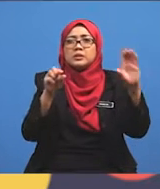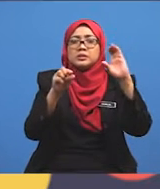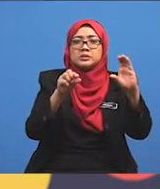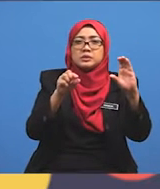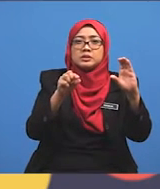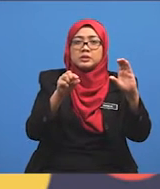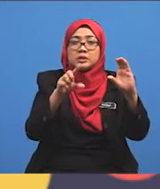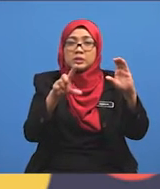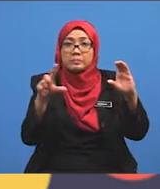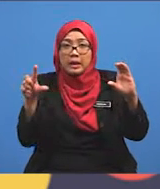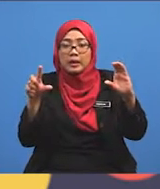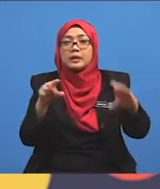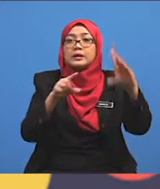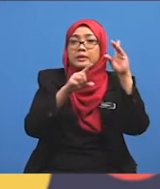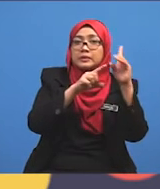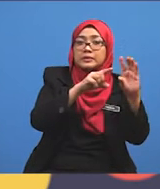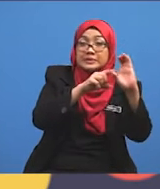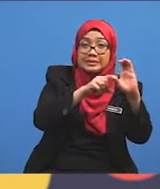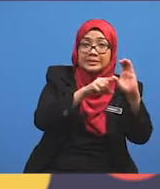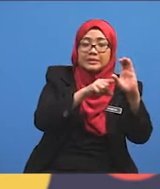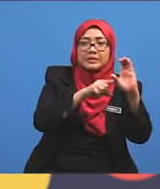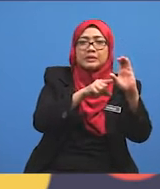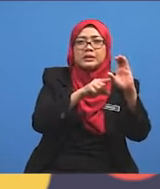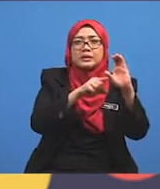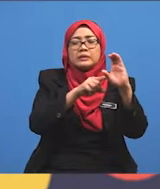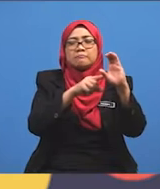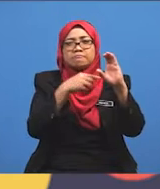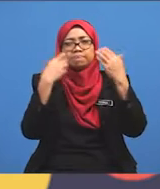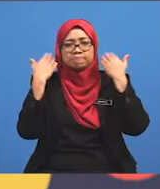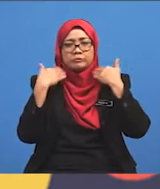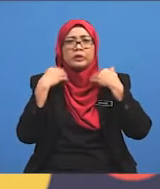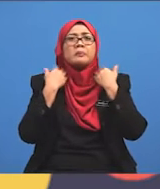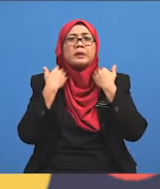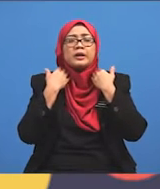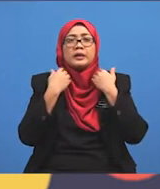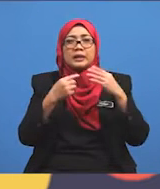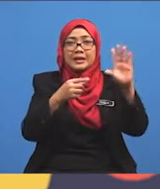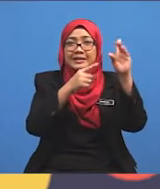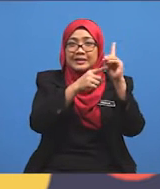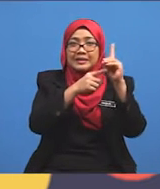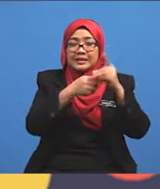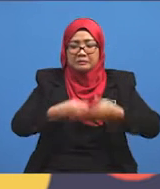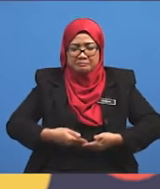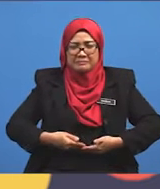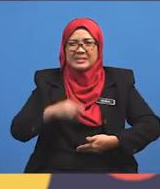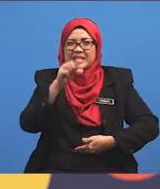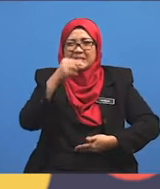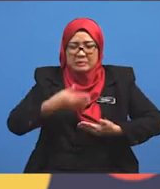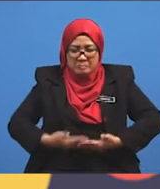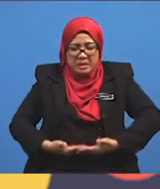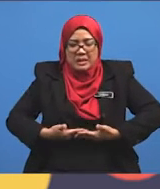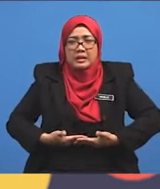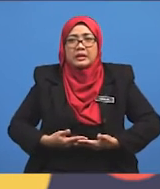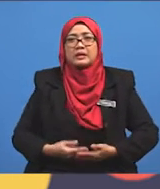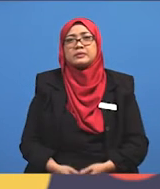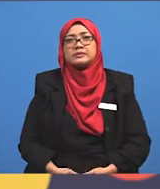leher. D. Baju pendek hingga nampak pusat. Cuba jawab murid-murid, manakah